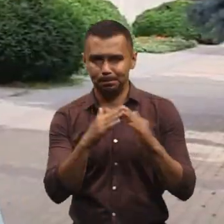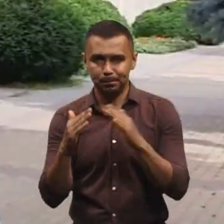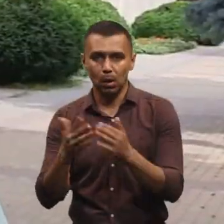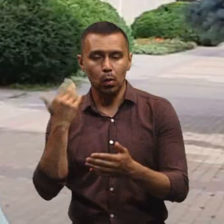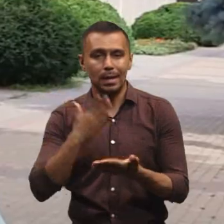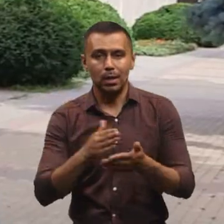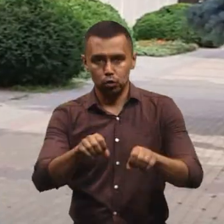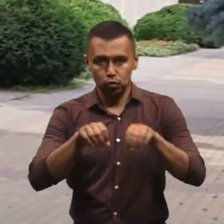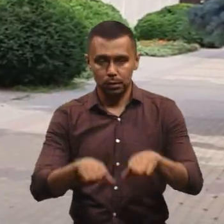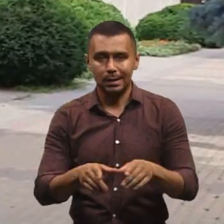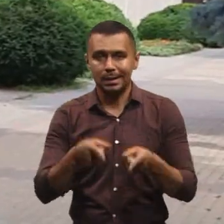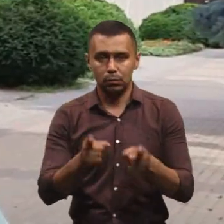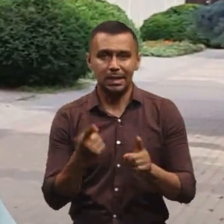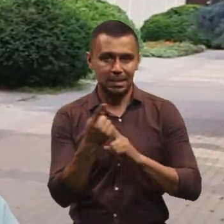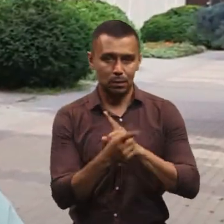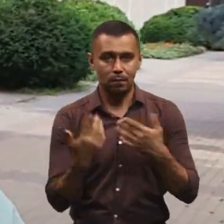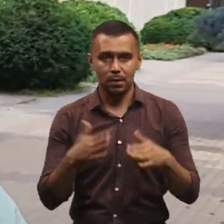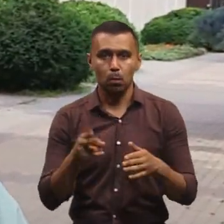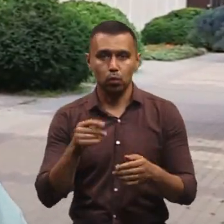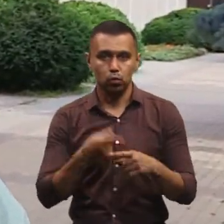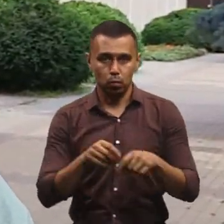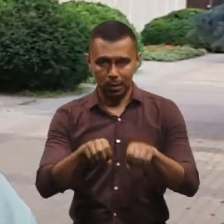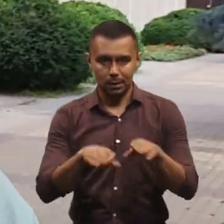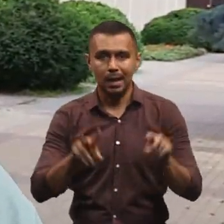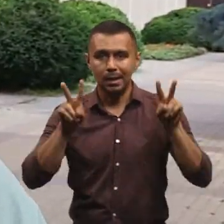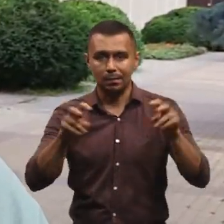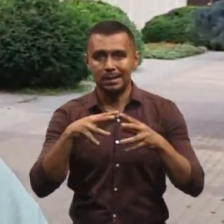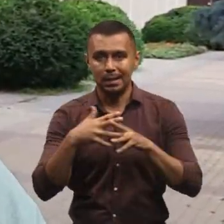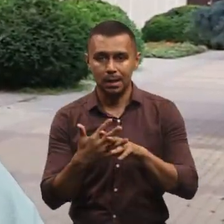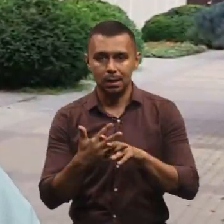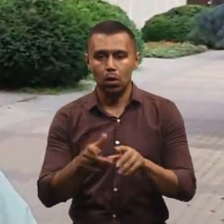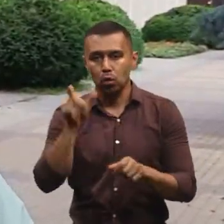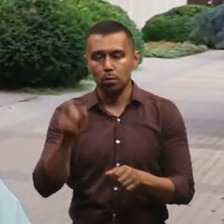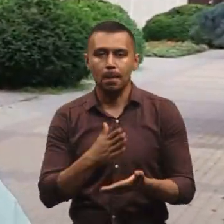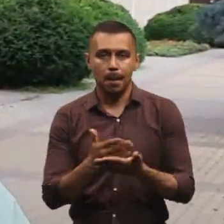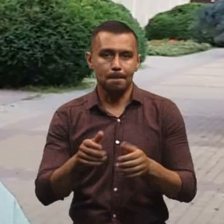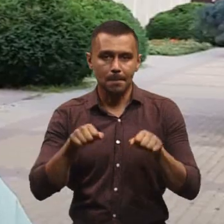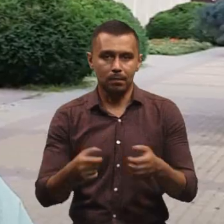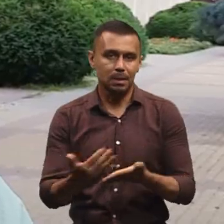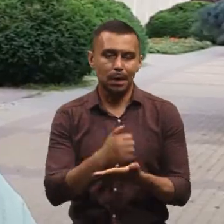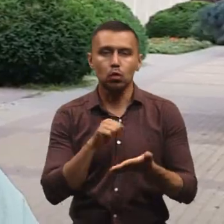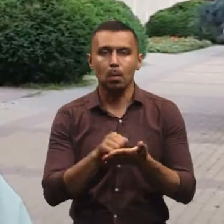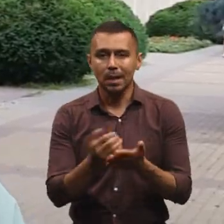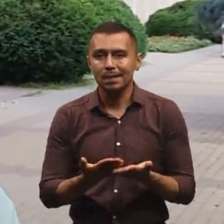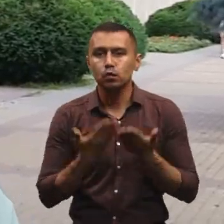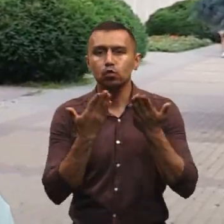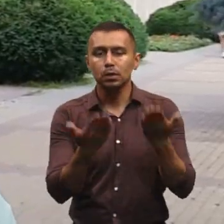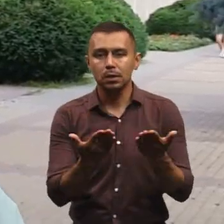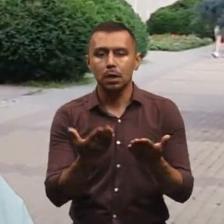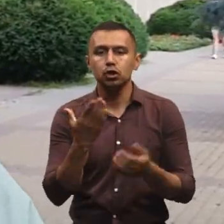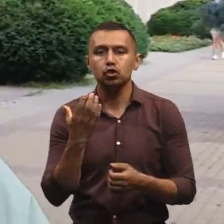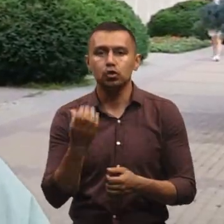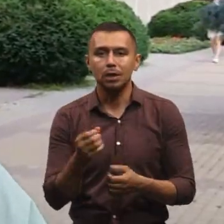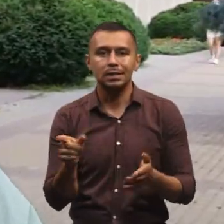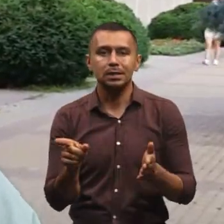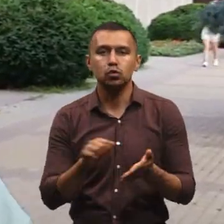рішення дійсно і змінено вже по цьому рішенні назви населеного пункту особа має право зібрати ці документи і звернутися ну і ще